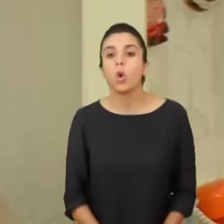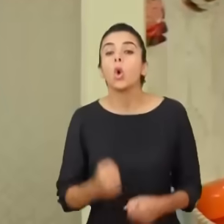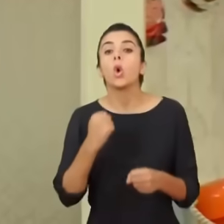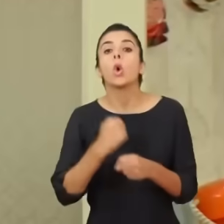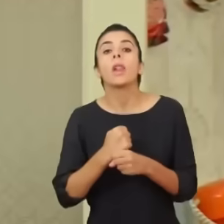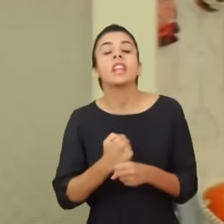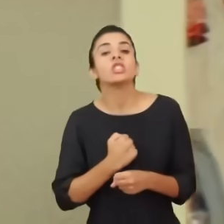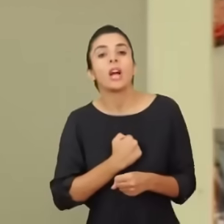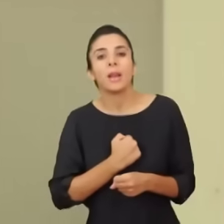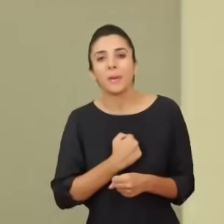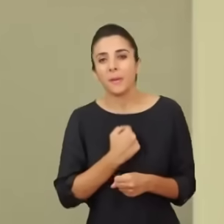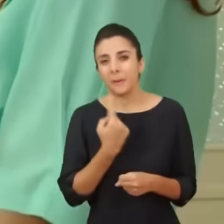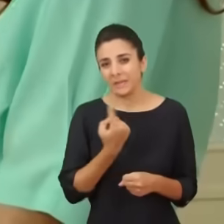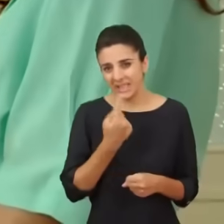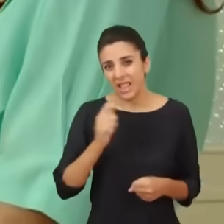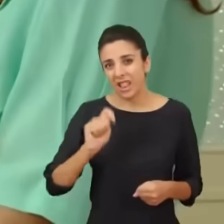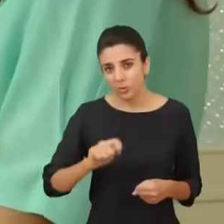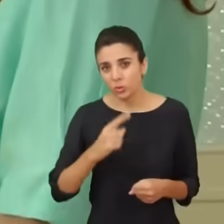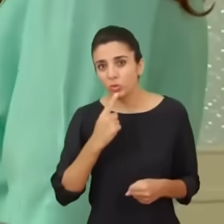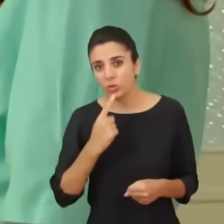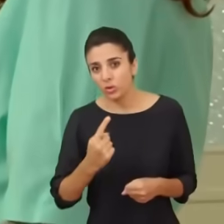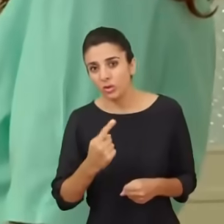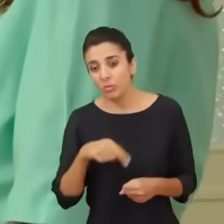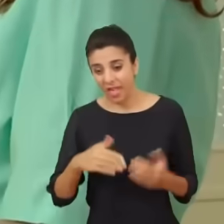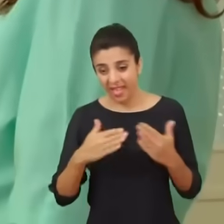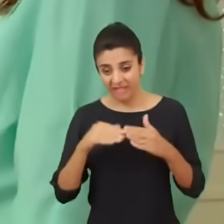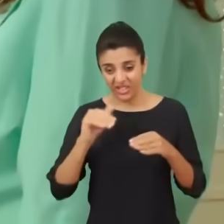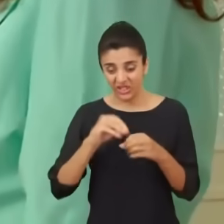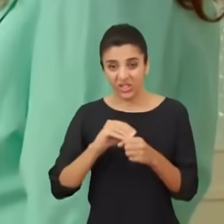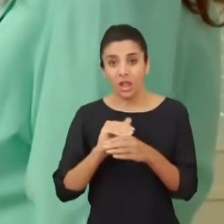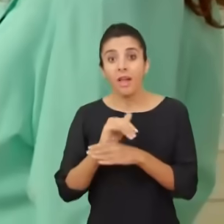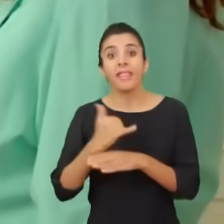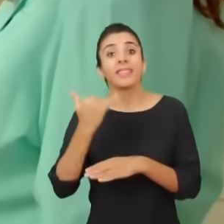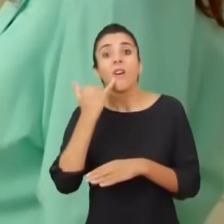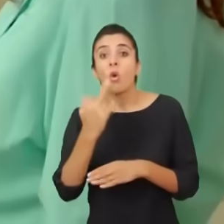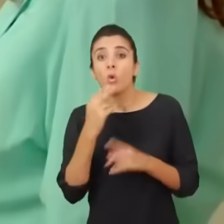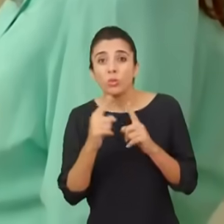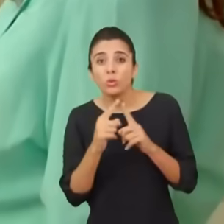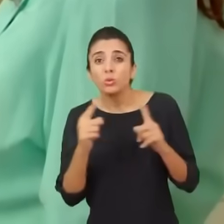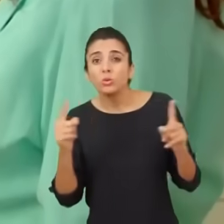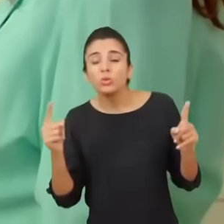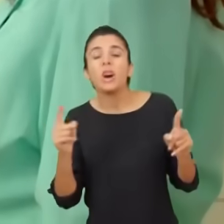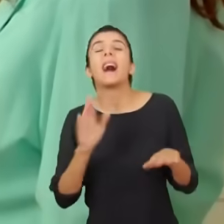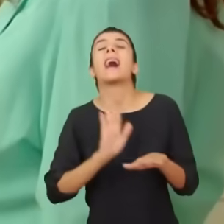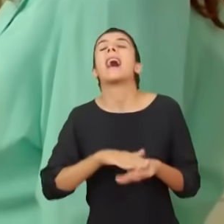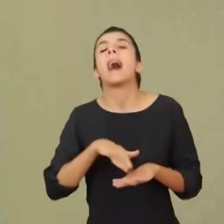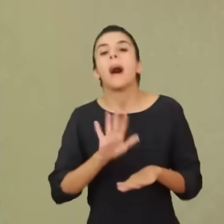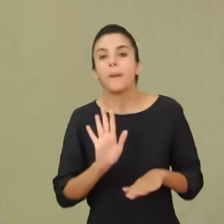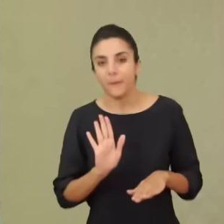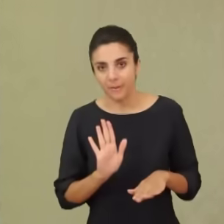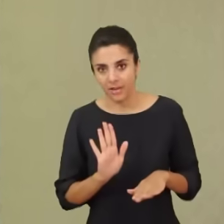Güldencim, şimdi şöyle yapıyoruz biz bu evde. Bu telefon konuşmalarını çok uzun